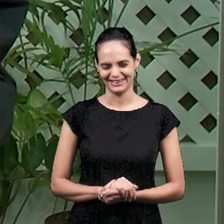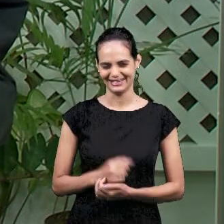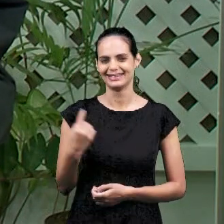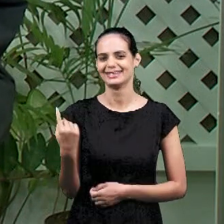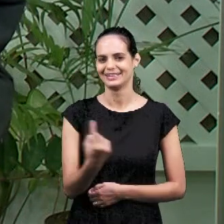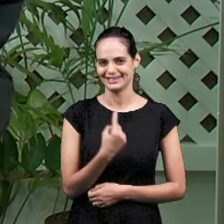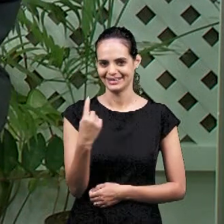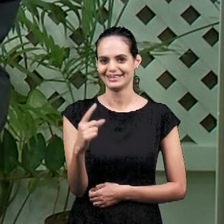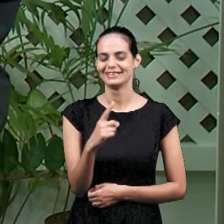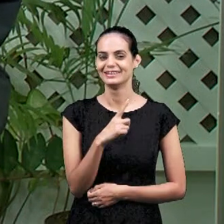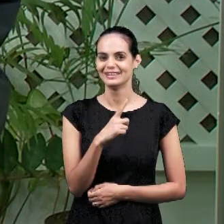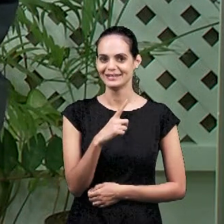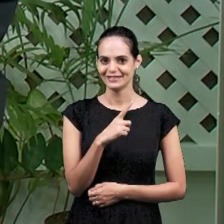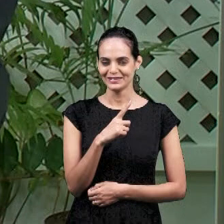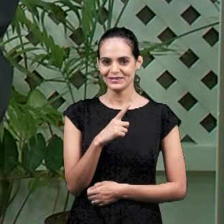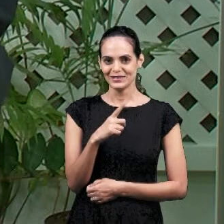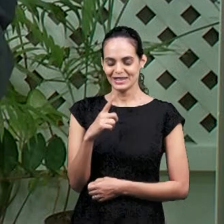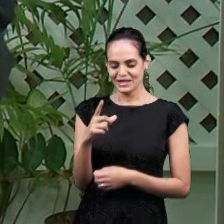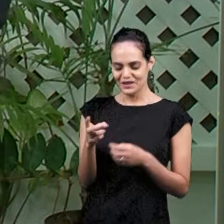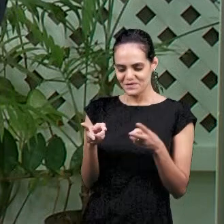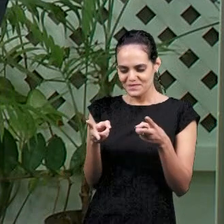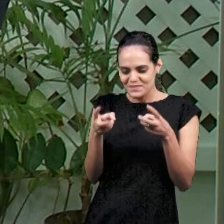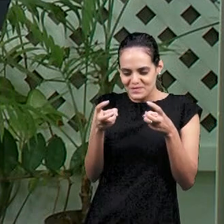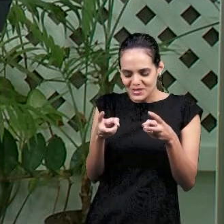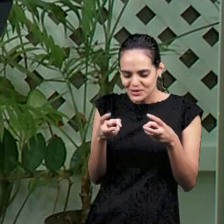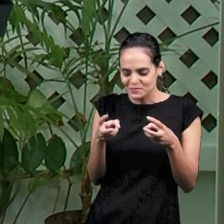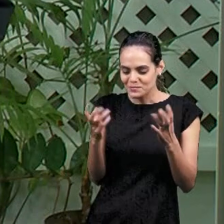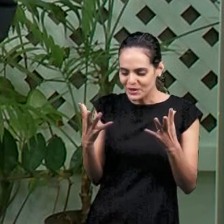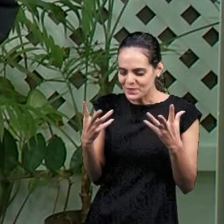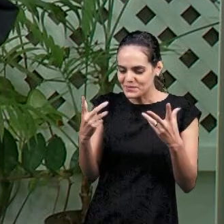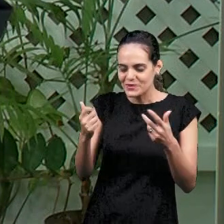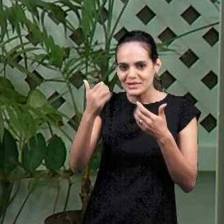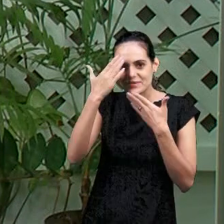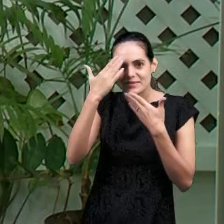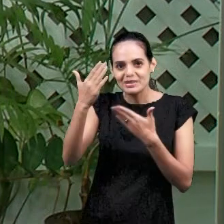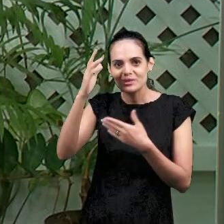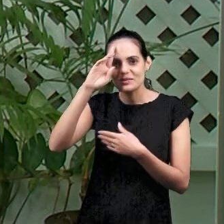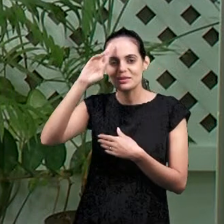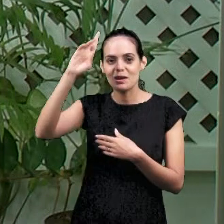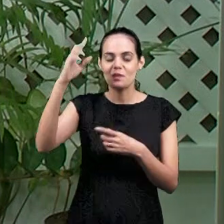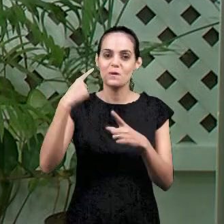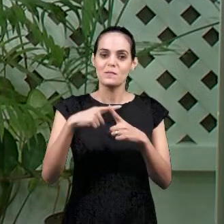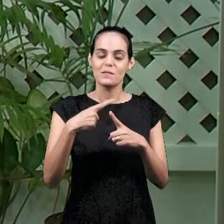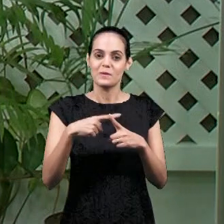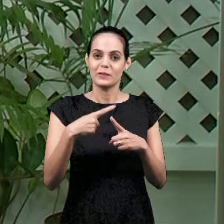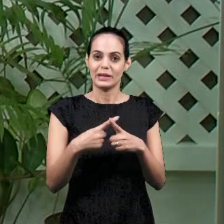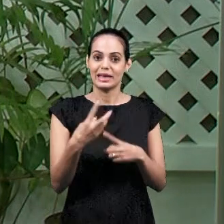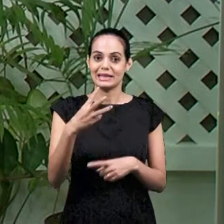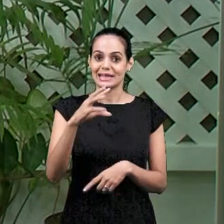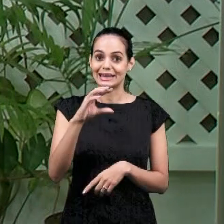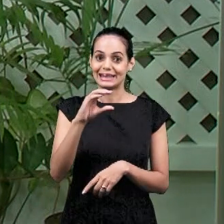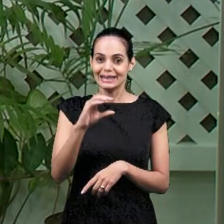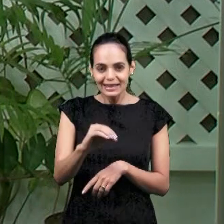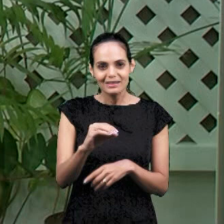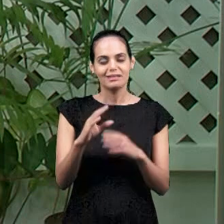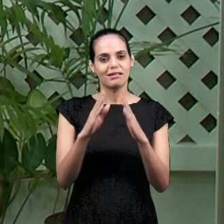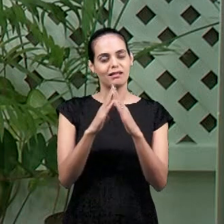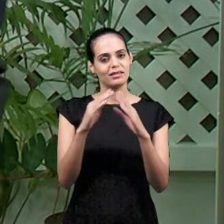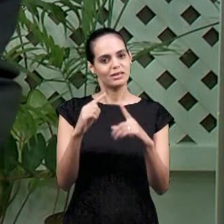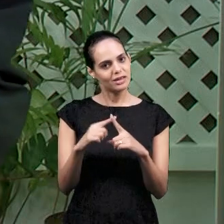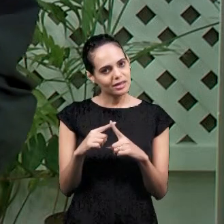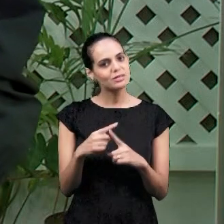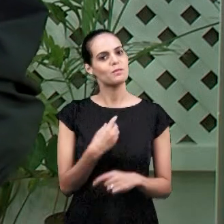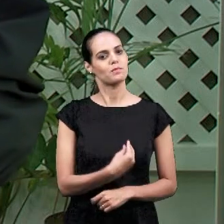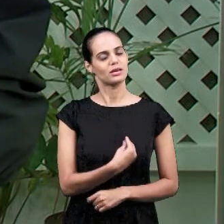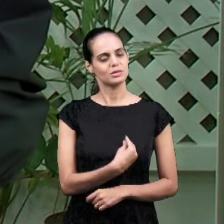Mais mes frères, quand on voit ceci, nous glorifions le Seigneur. Ces 30 églises, nous